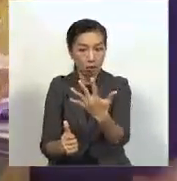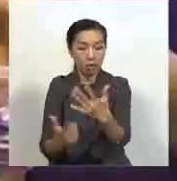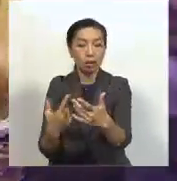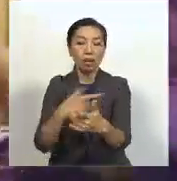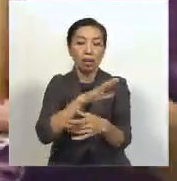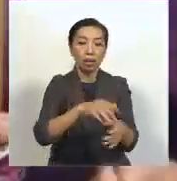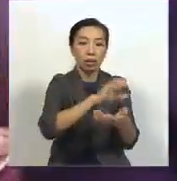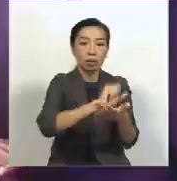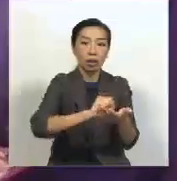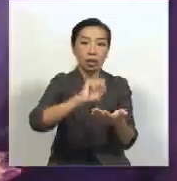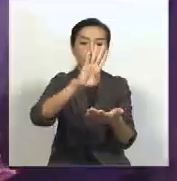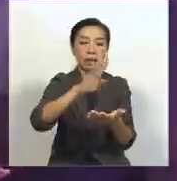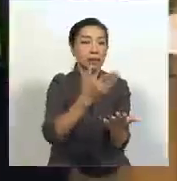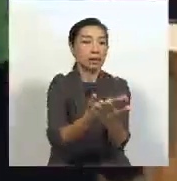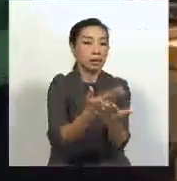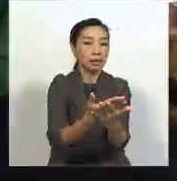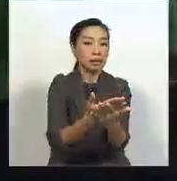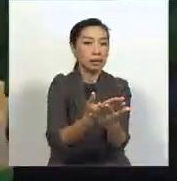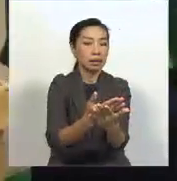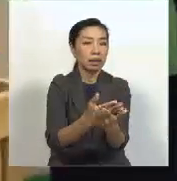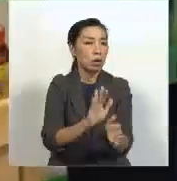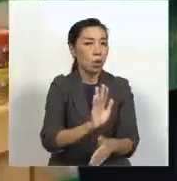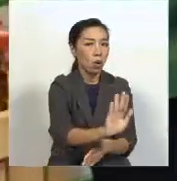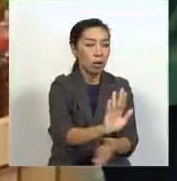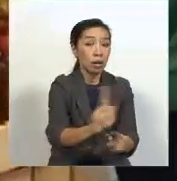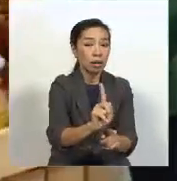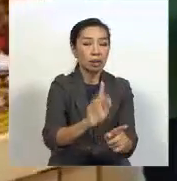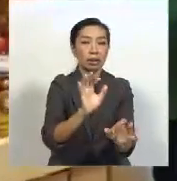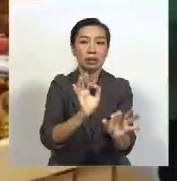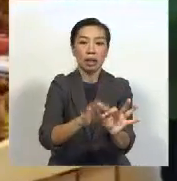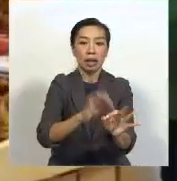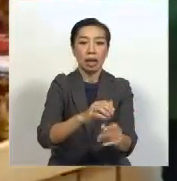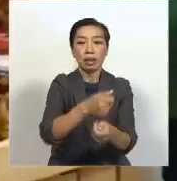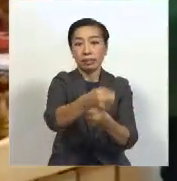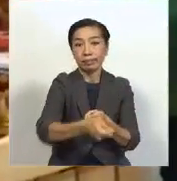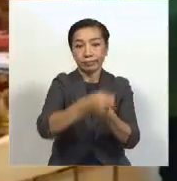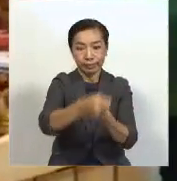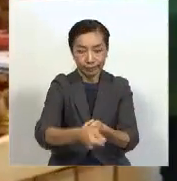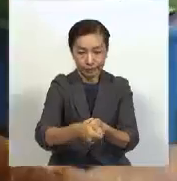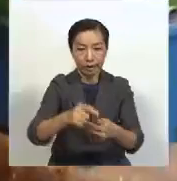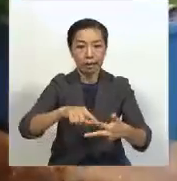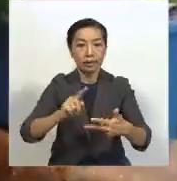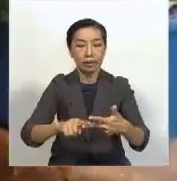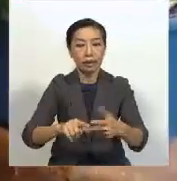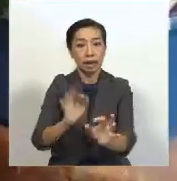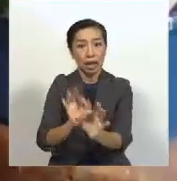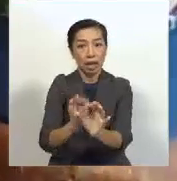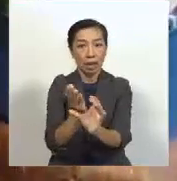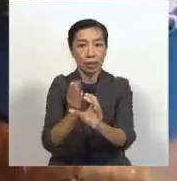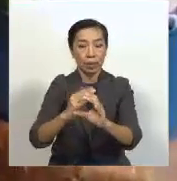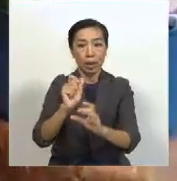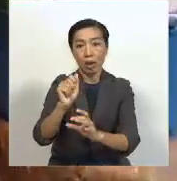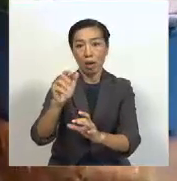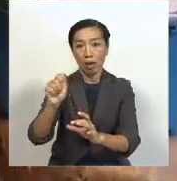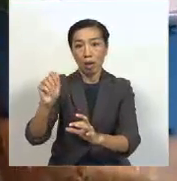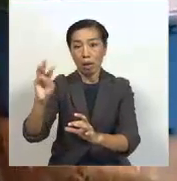ารวมไปถึงสถาบันการเงินเฉพาะกิจสำคัญก็คือธนาคารเพื่อการเกษตรและสหกรณ์การเกษตรหรือว่าธกส.และธนาคารออมสินพร้อมภ